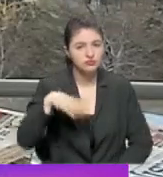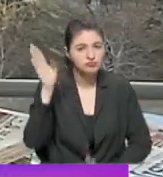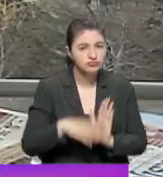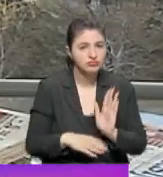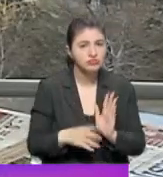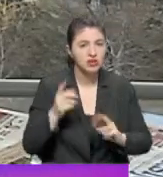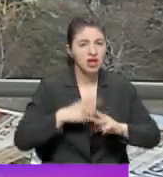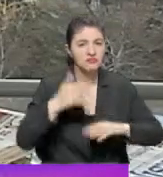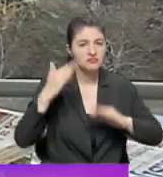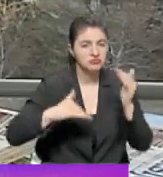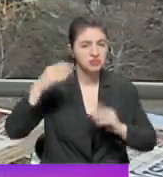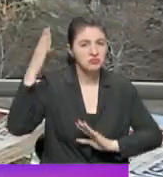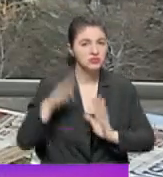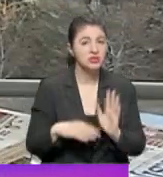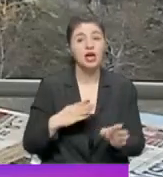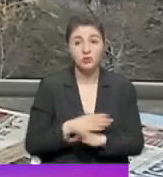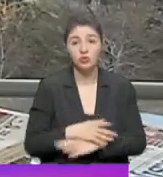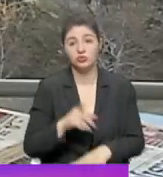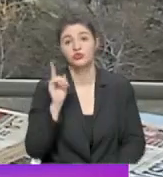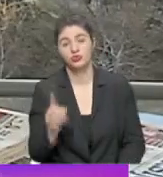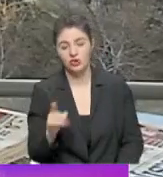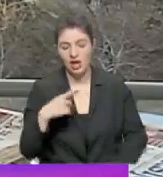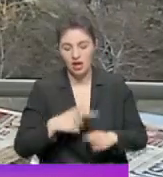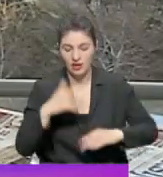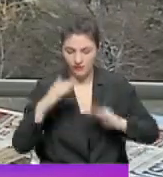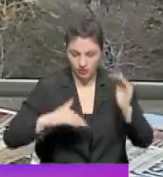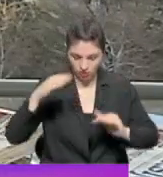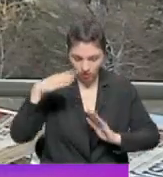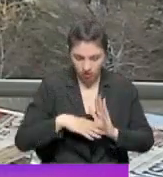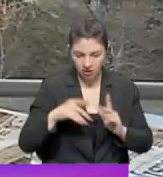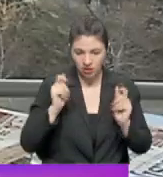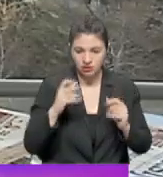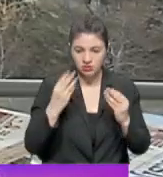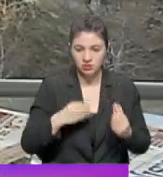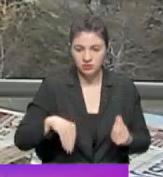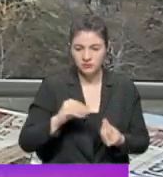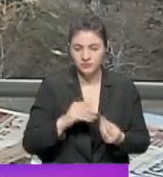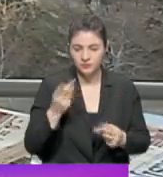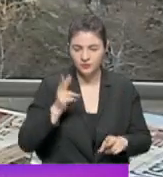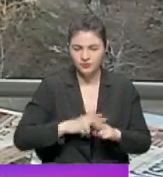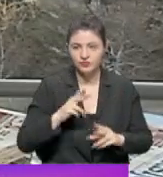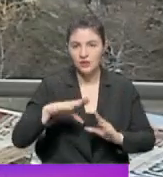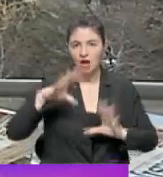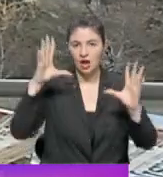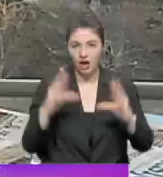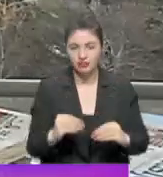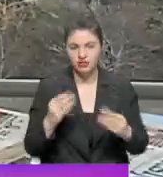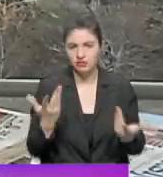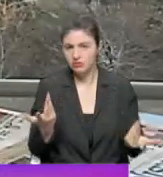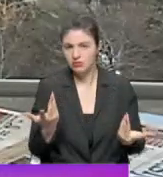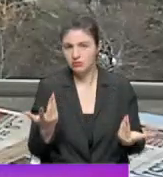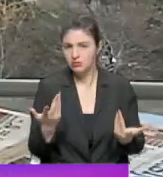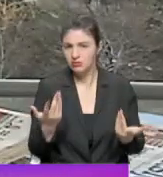mi? Enflasyon düşecek mi? Daha doğrusu şu. Enflasyon düşünce yapılmış olan zamlar birden pat diye geri